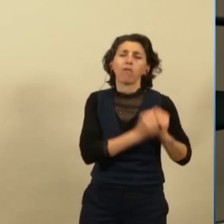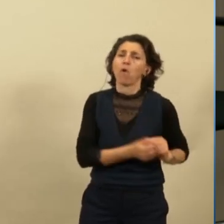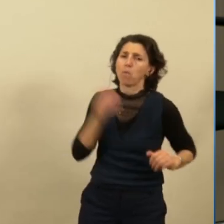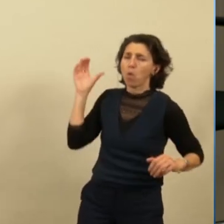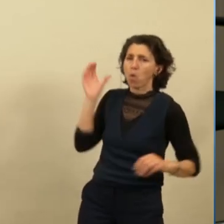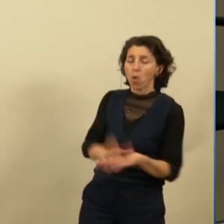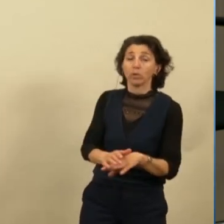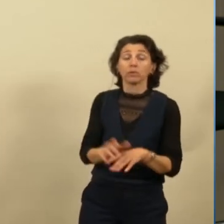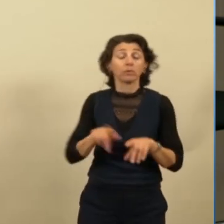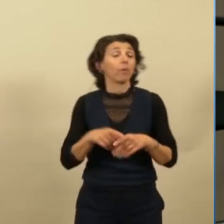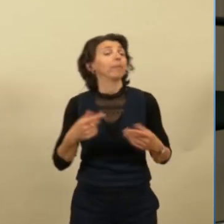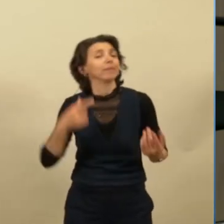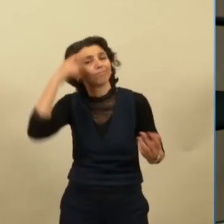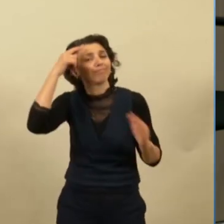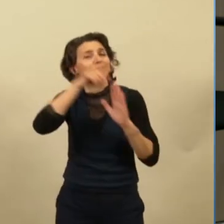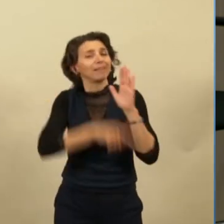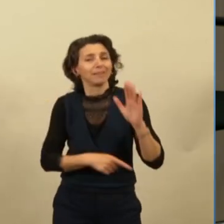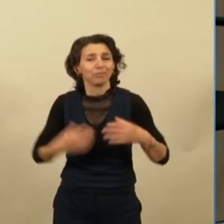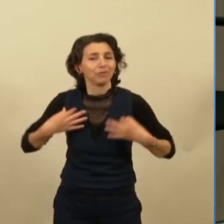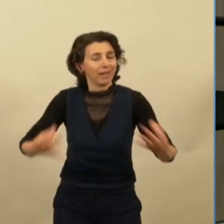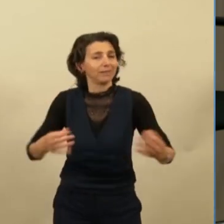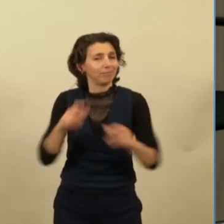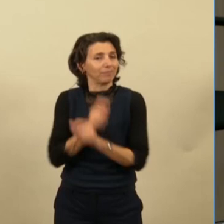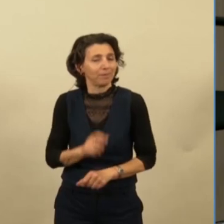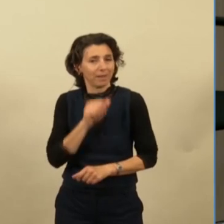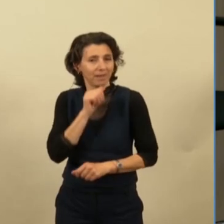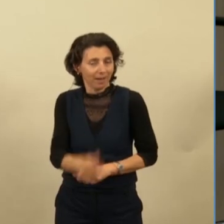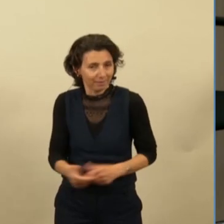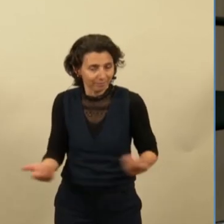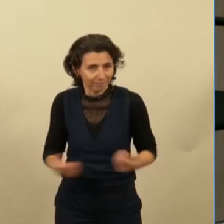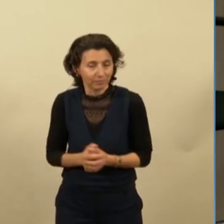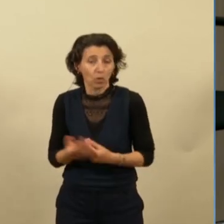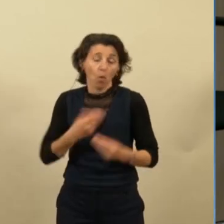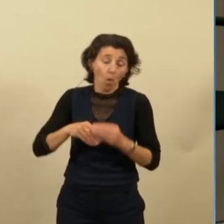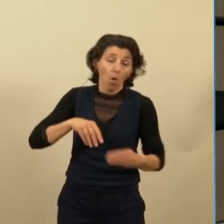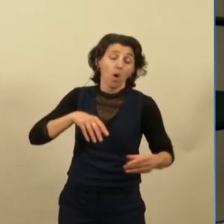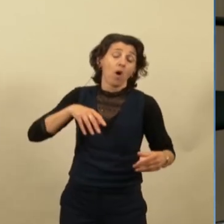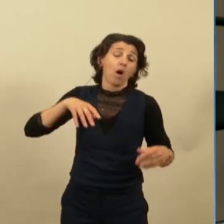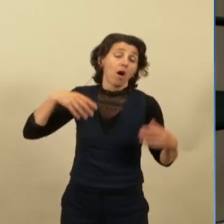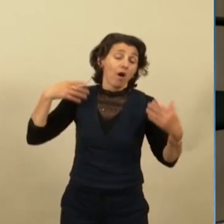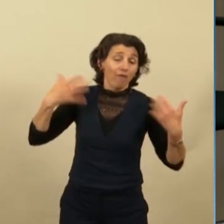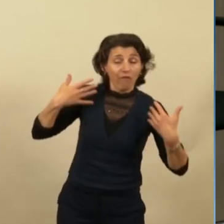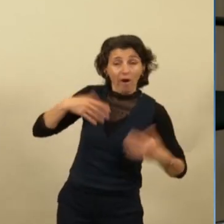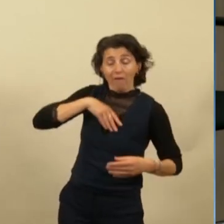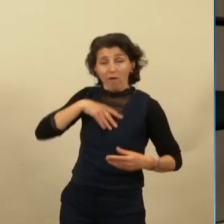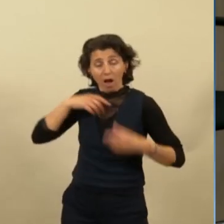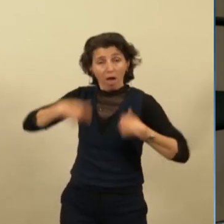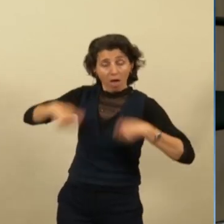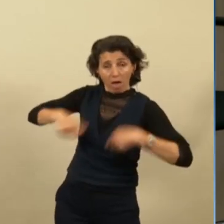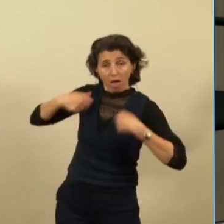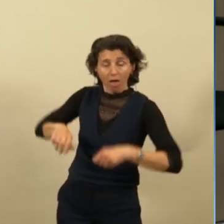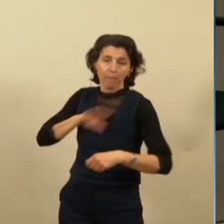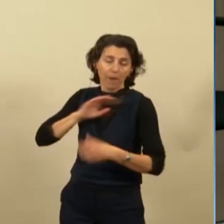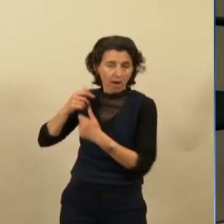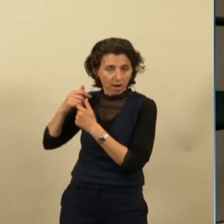principe de neutralité ou encore des dépenses conséquentes en frais d'avocat liés à des procédures de justice